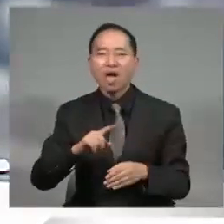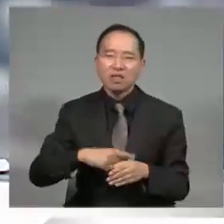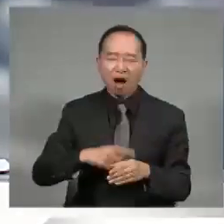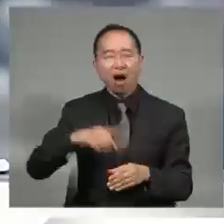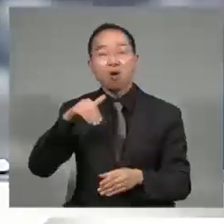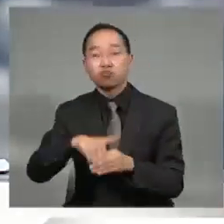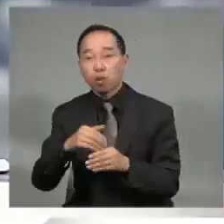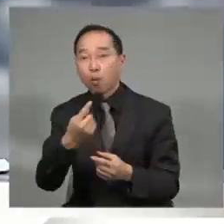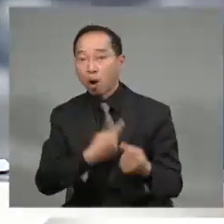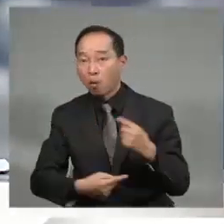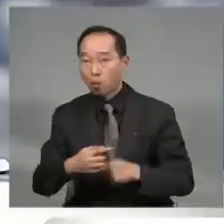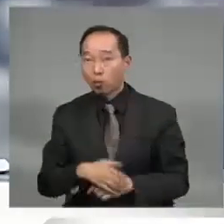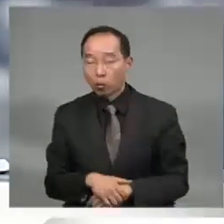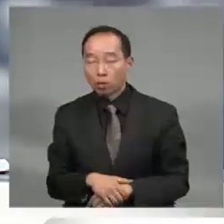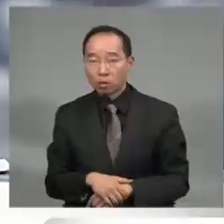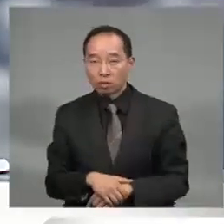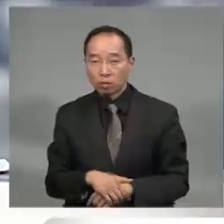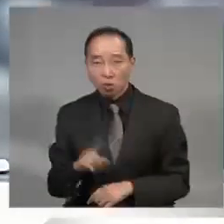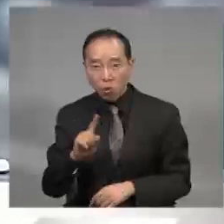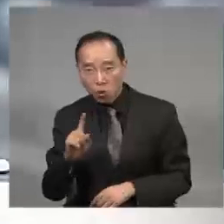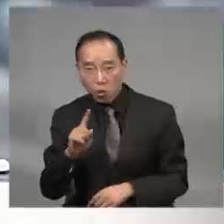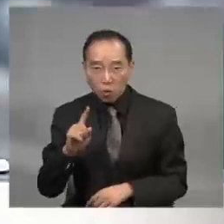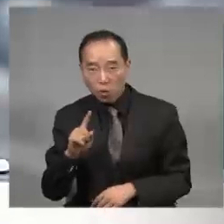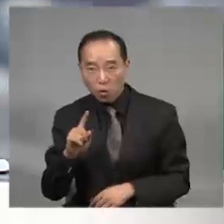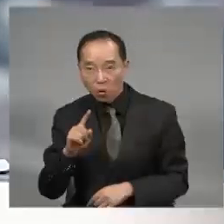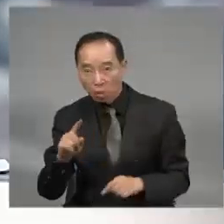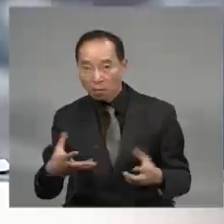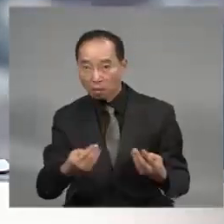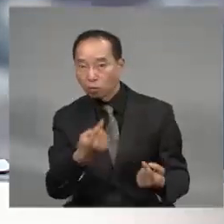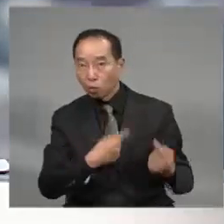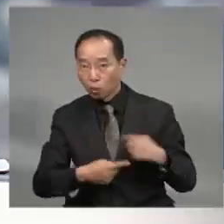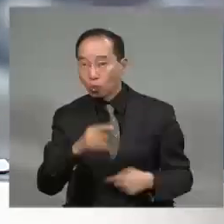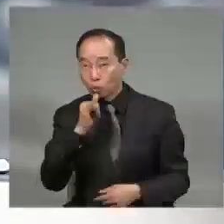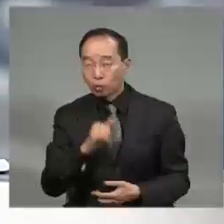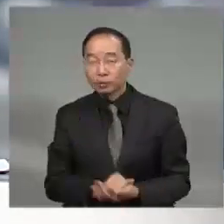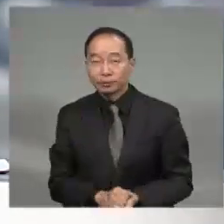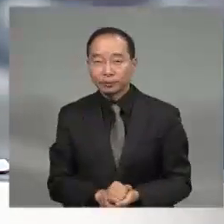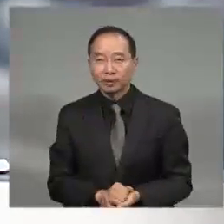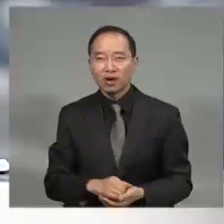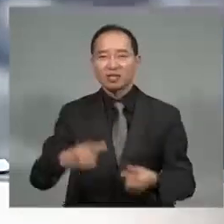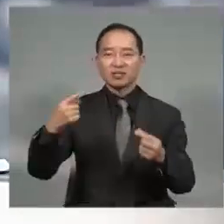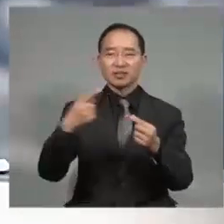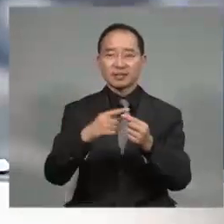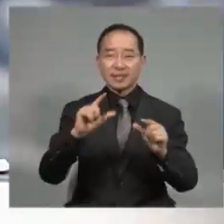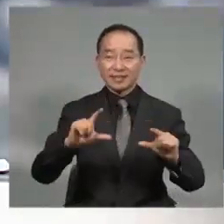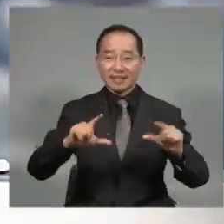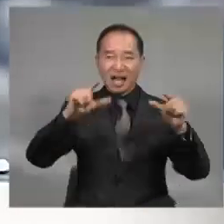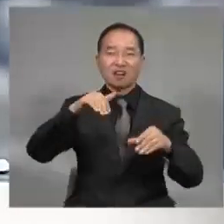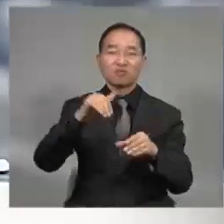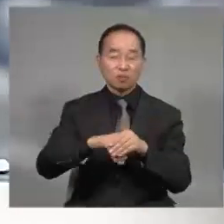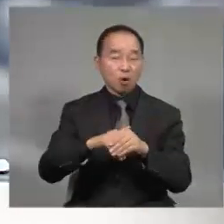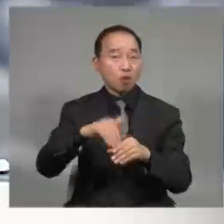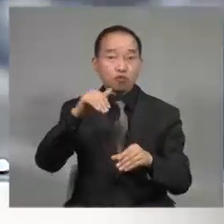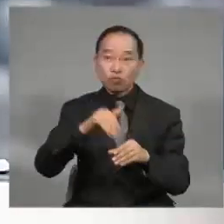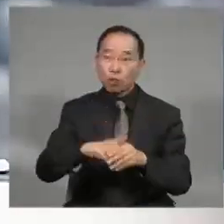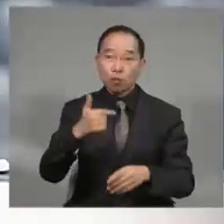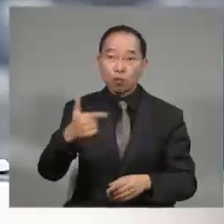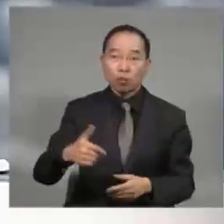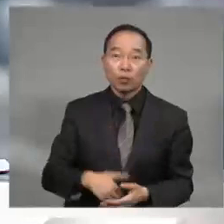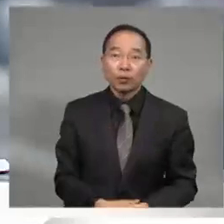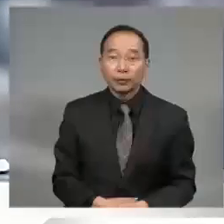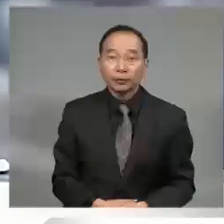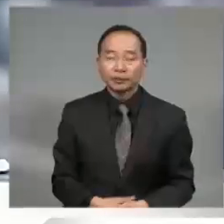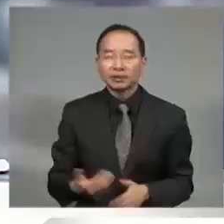가지시고 공부도 하시고 참여도 해주시는 것 같습니다. 자, 1일차인데도 정말 투표율도 굉장히 높았고요.